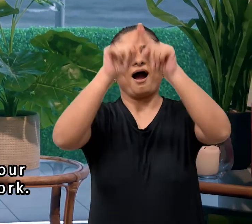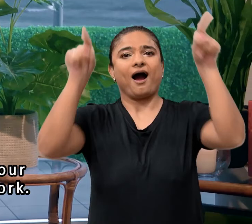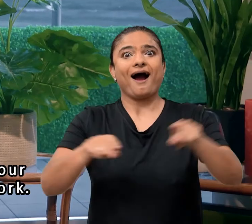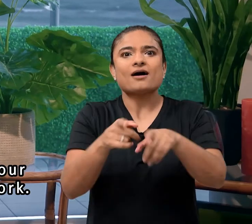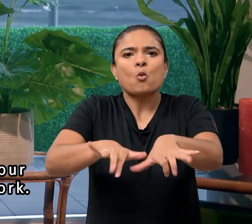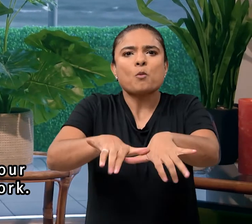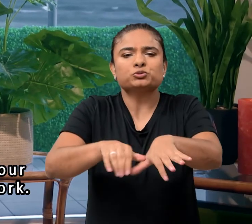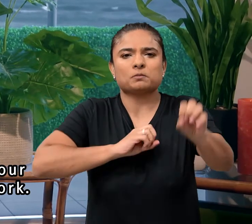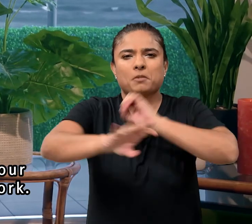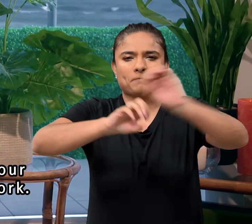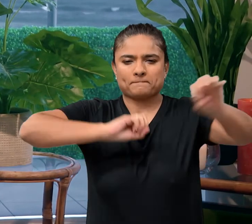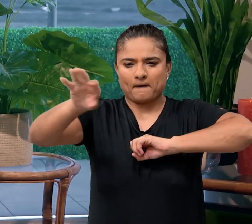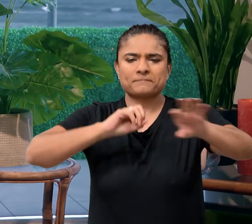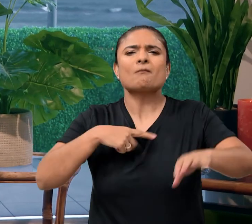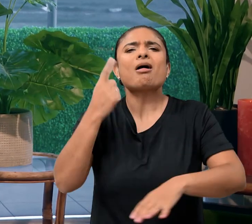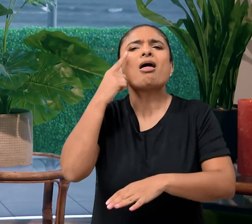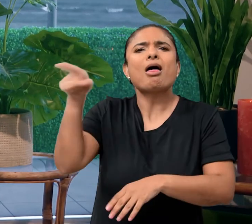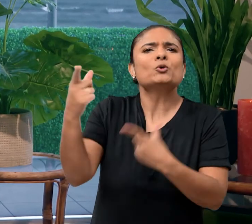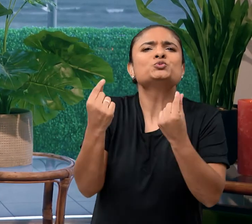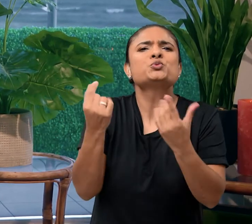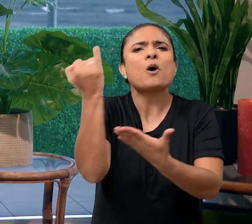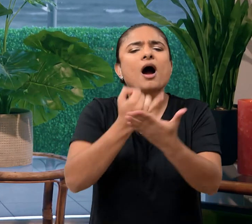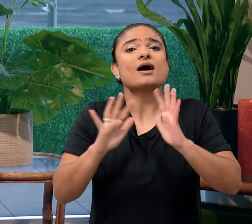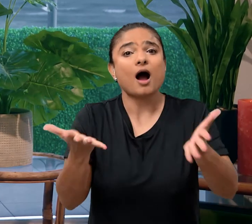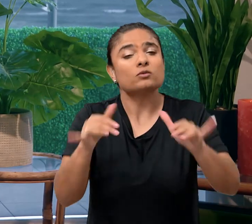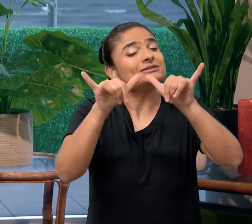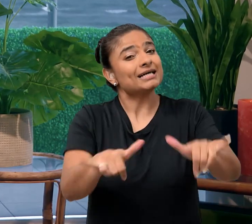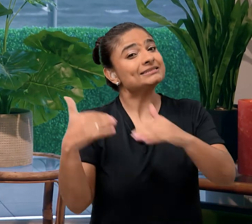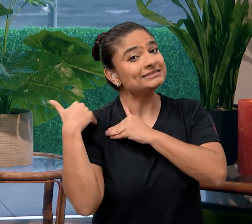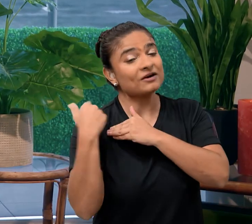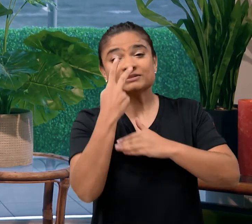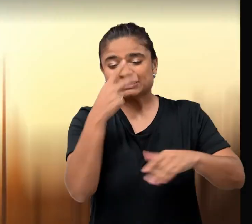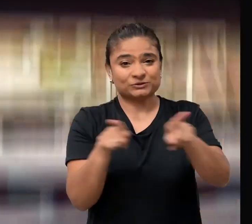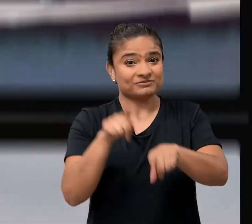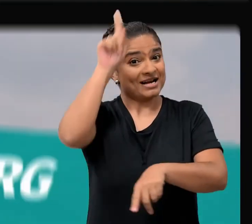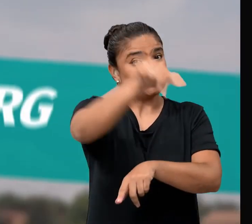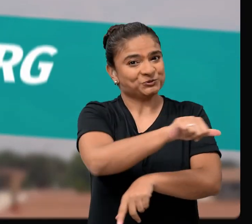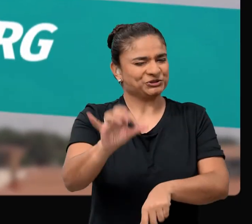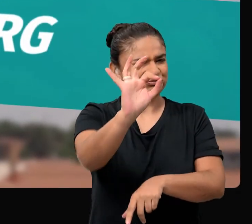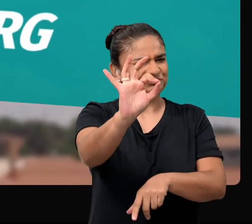short montage of his work. Bly veilig. Tot volgende week, selfde plek, selfde tyd.